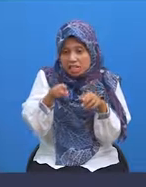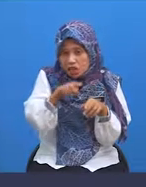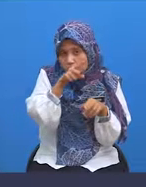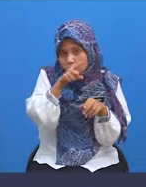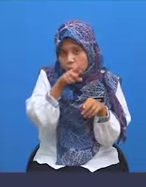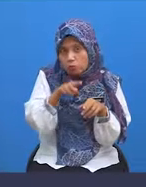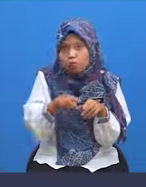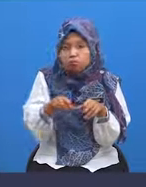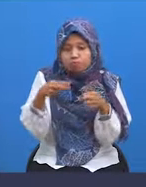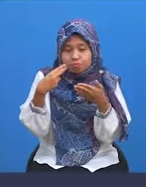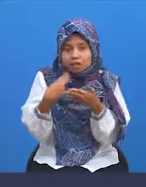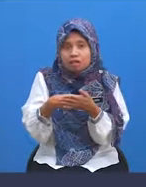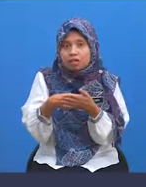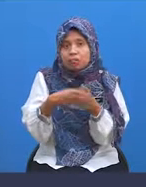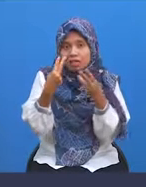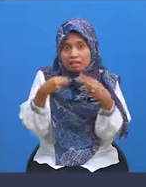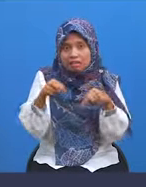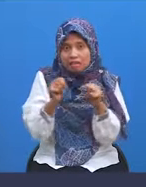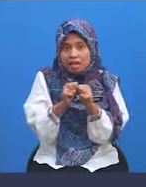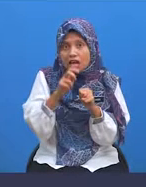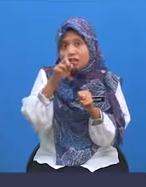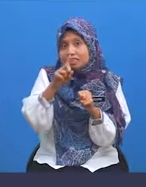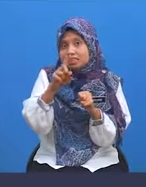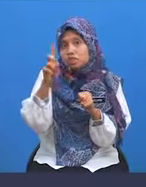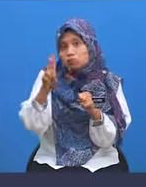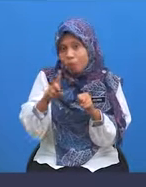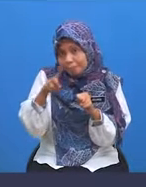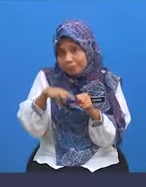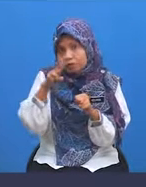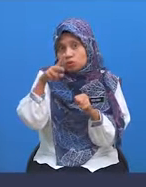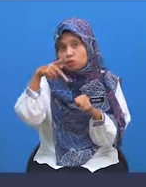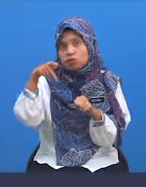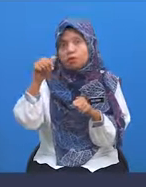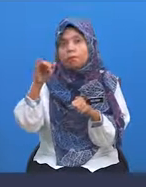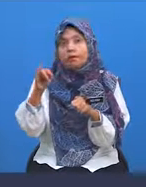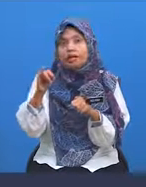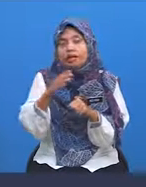tangent menghampiri nilai 1/2 pi dan